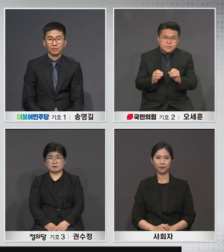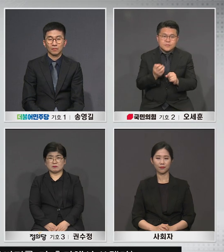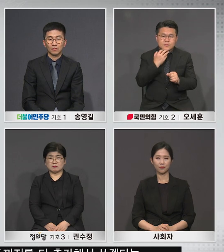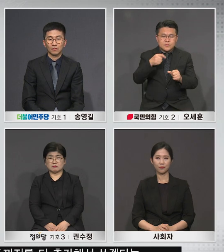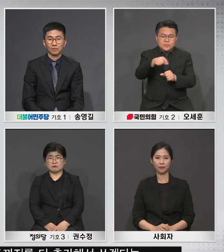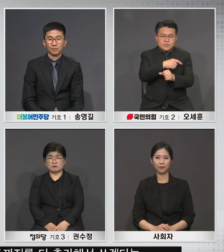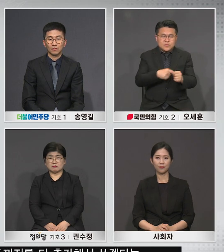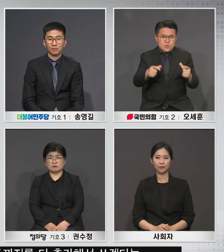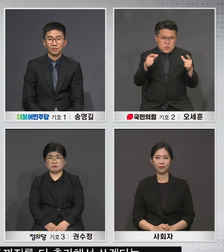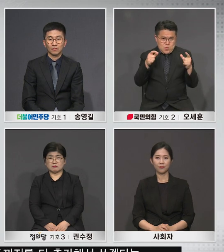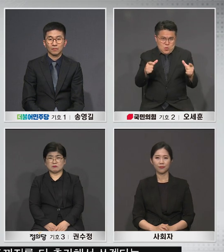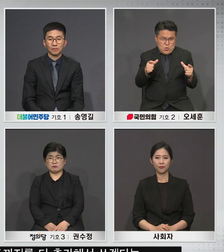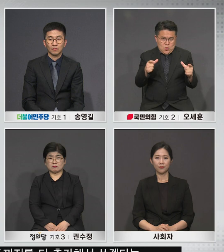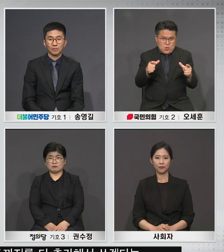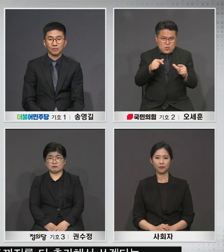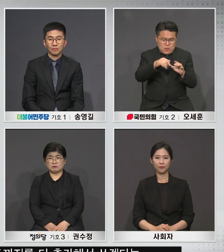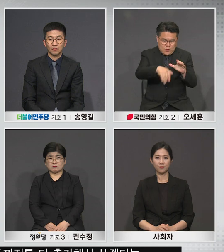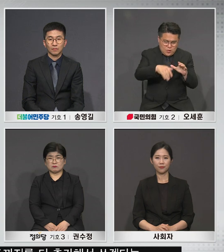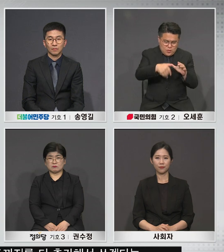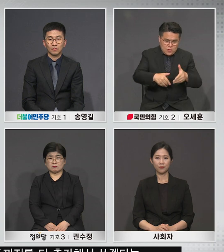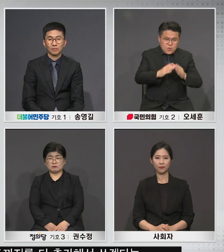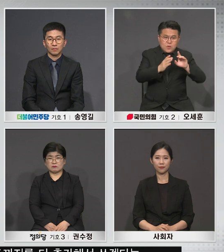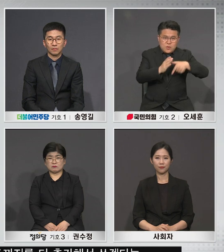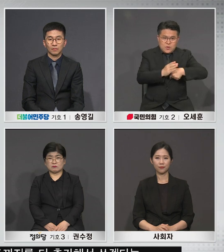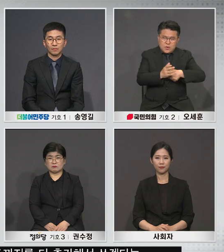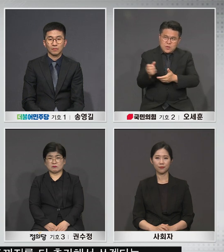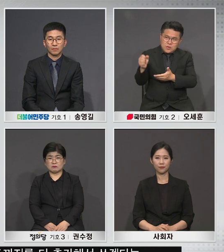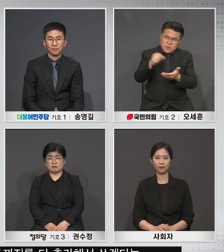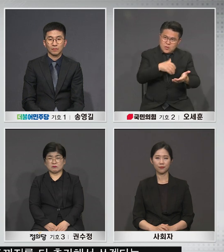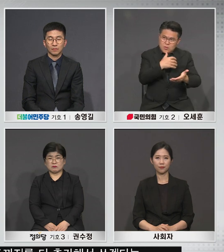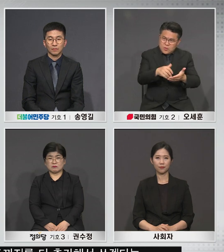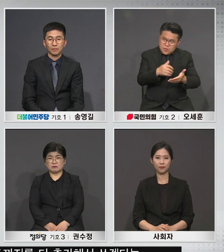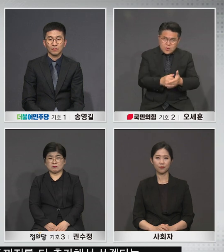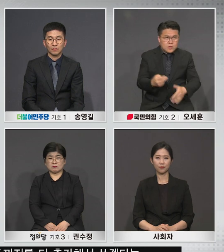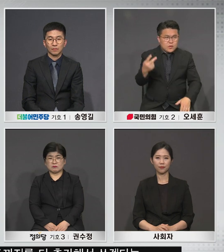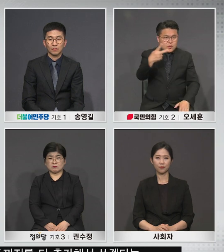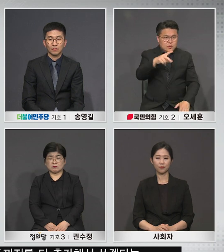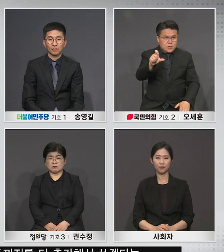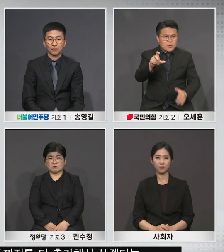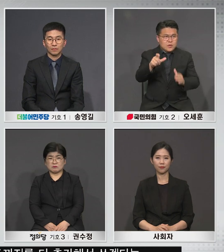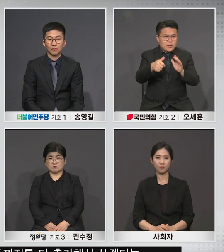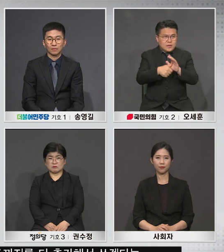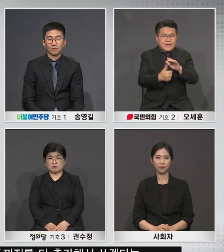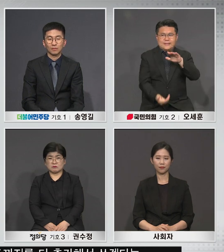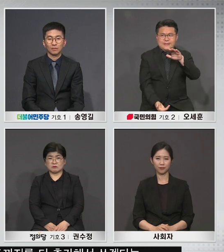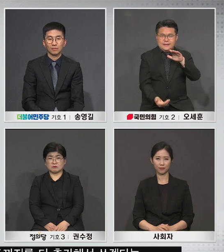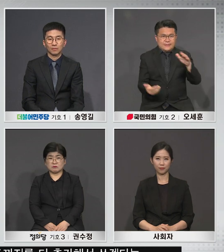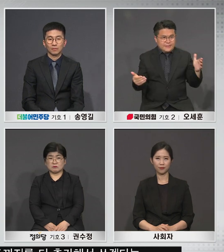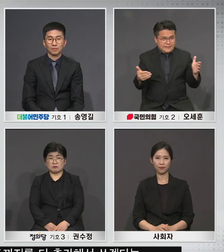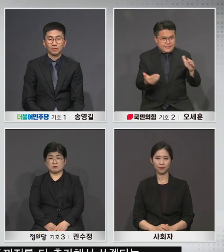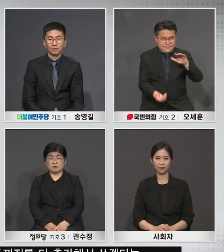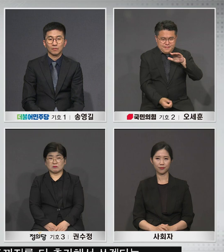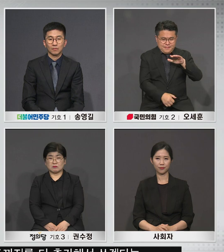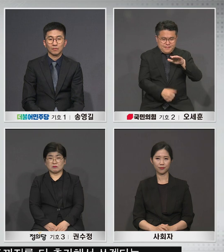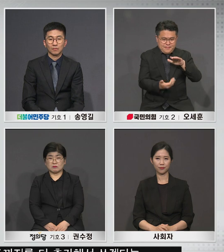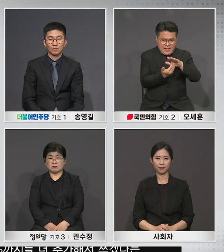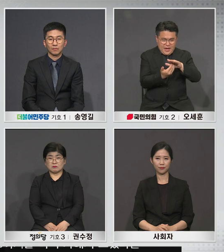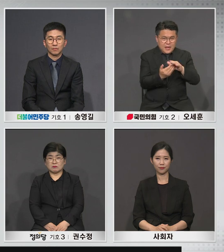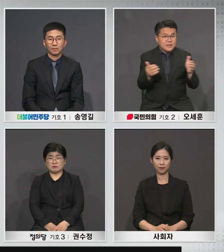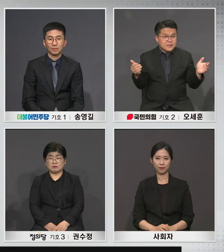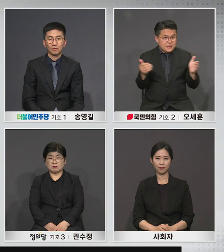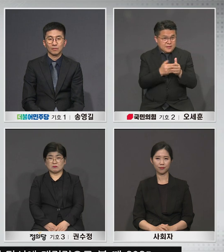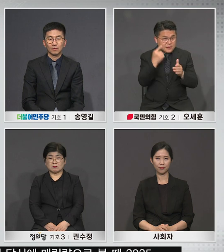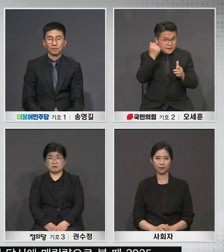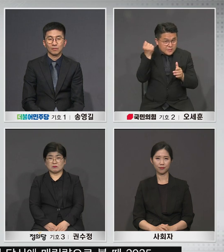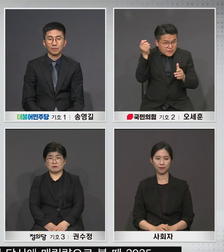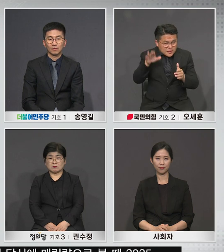매립지 공사에서 그때 당시에 매립량으로 볼 때 2025년이 만기다 이렇게 봤었는데 그 이후에